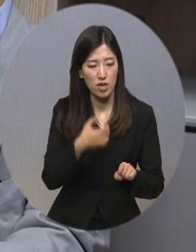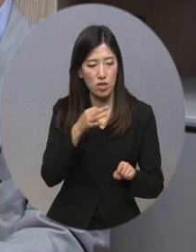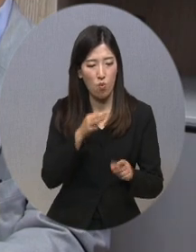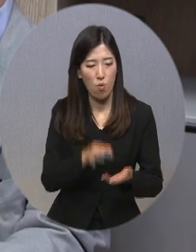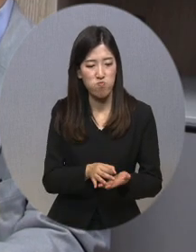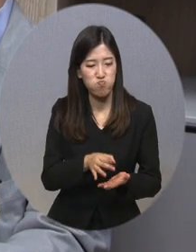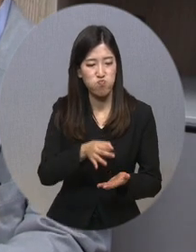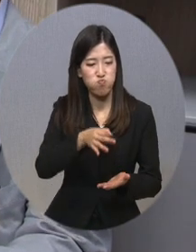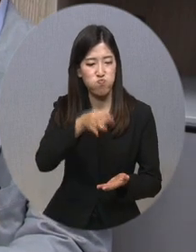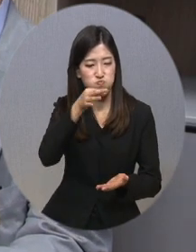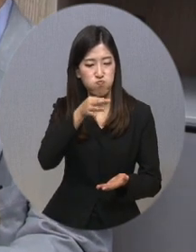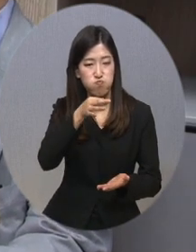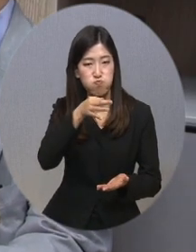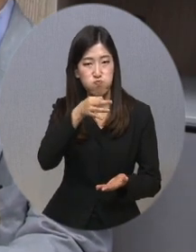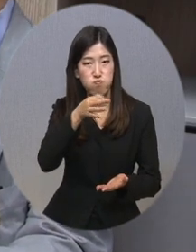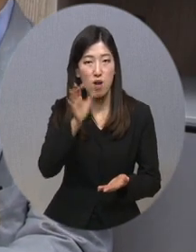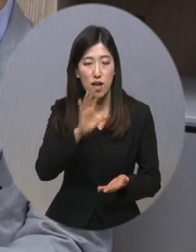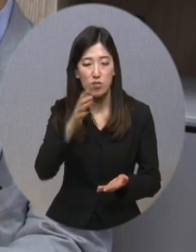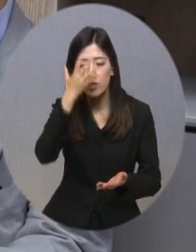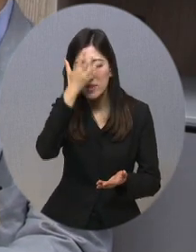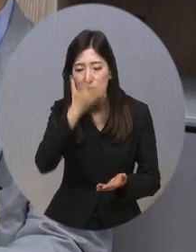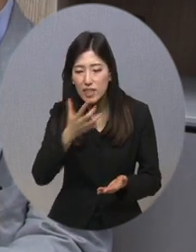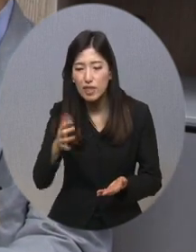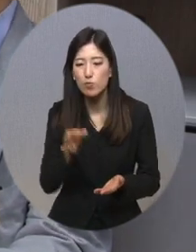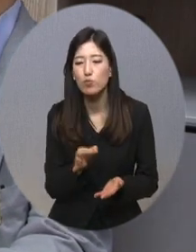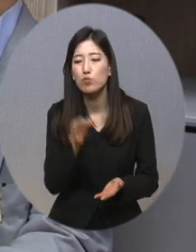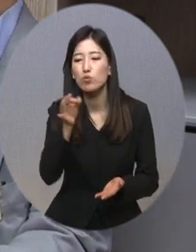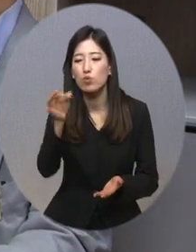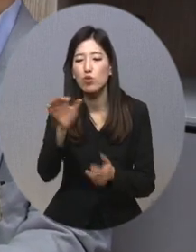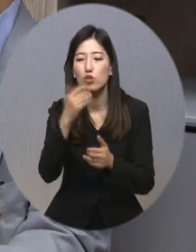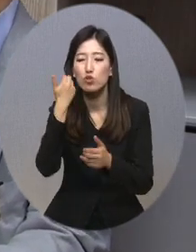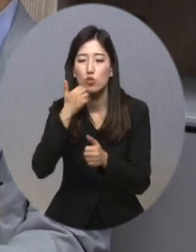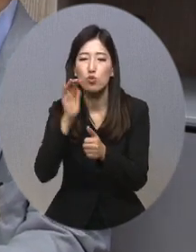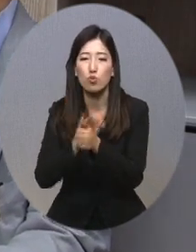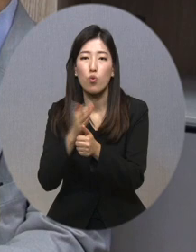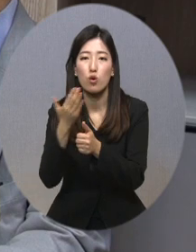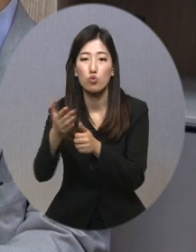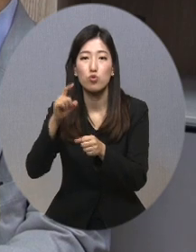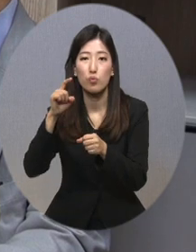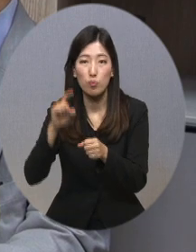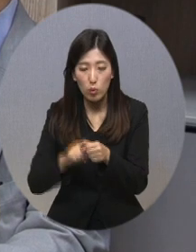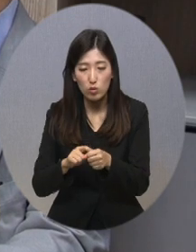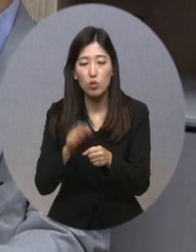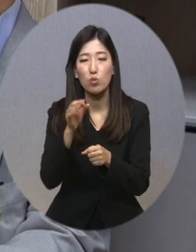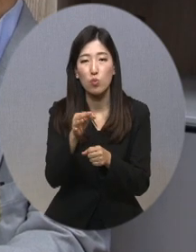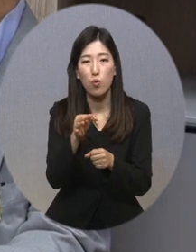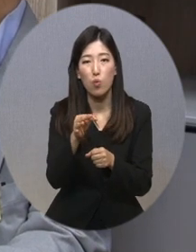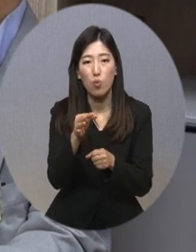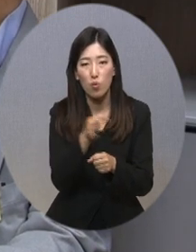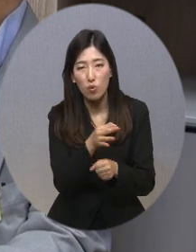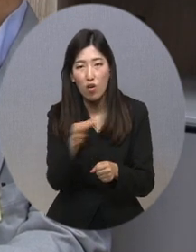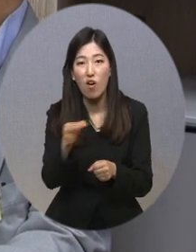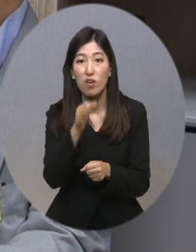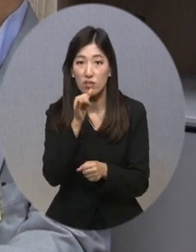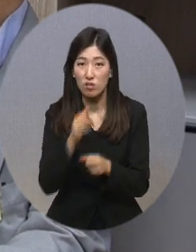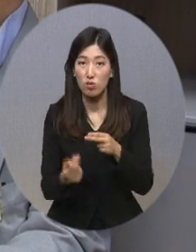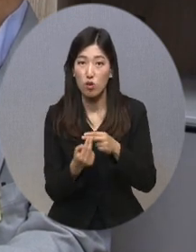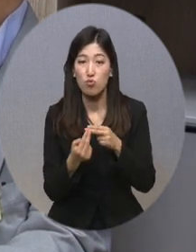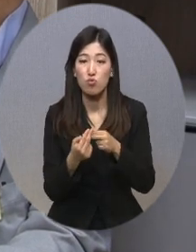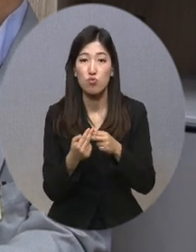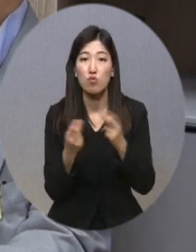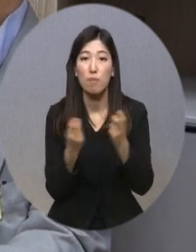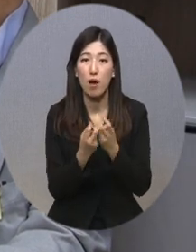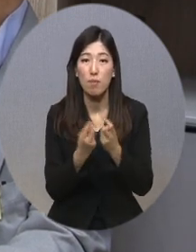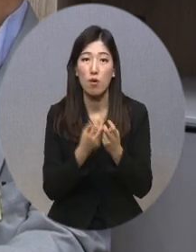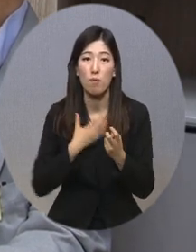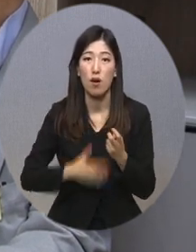목적보다는 그건 기부하기 위한 통장으로 예. 이렇게 한다고 들었어요. 맞습니다. 그 어떤 그